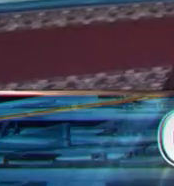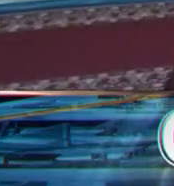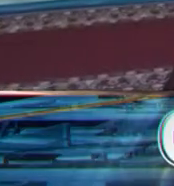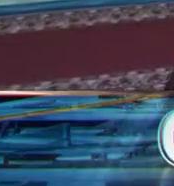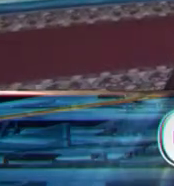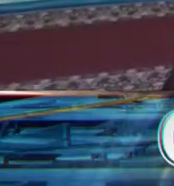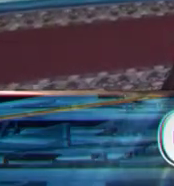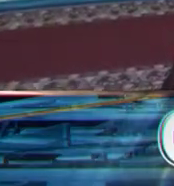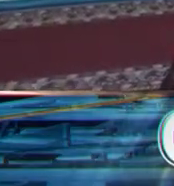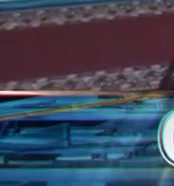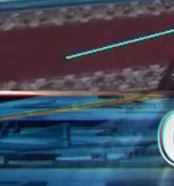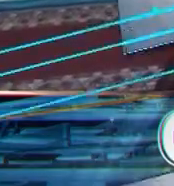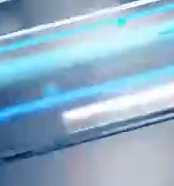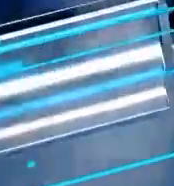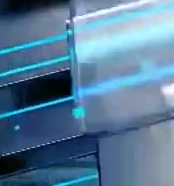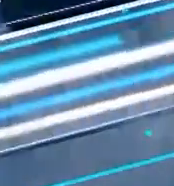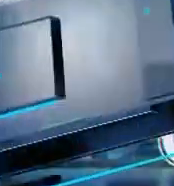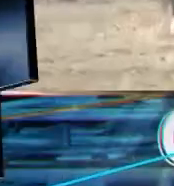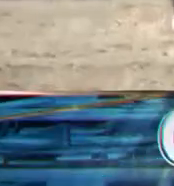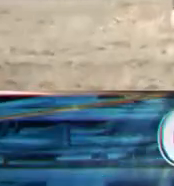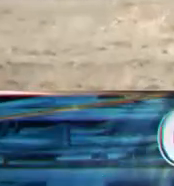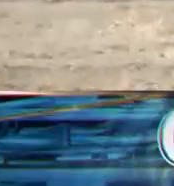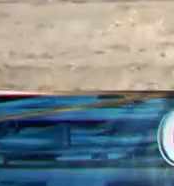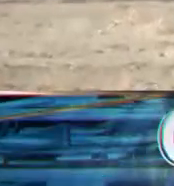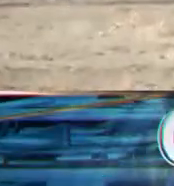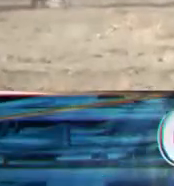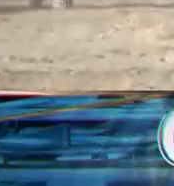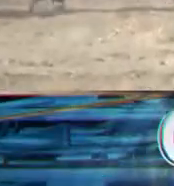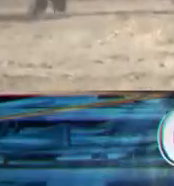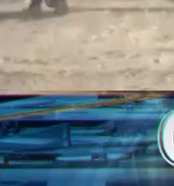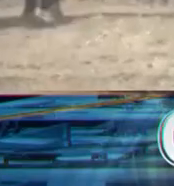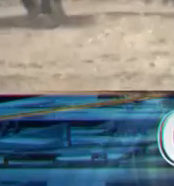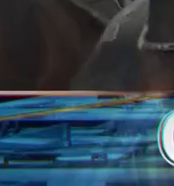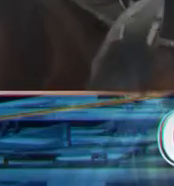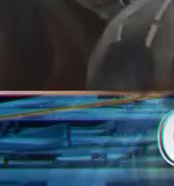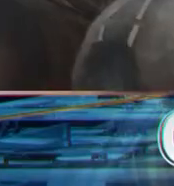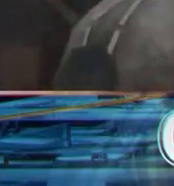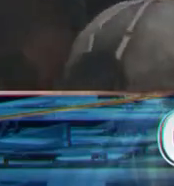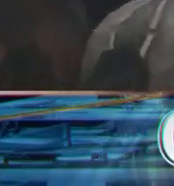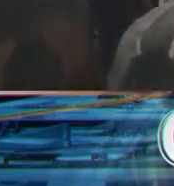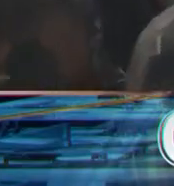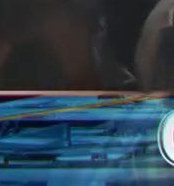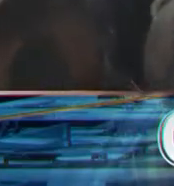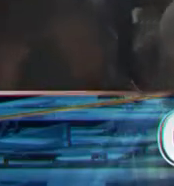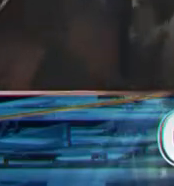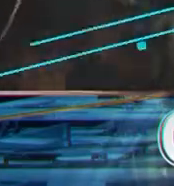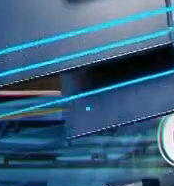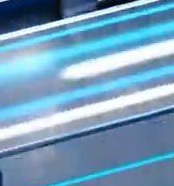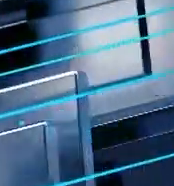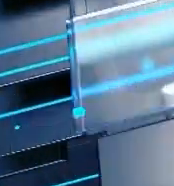родной земле в Кигенском районе. Чья взяла? Кукпар состоялся в Балхашском районе.